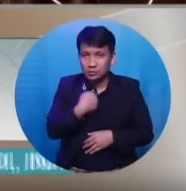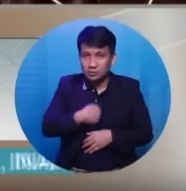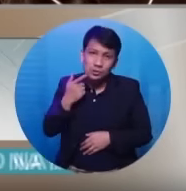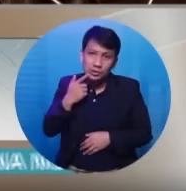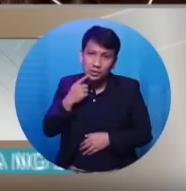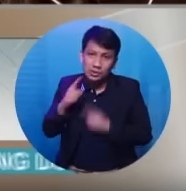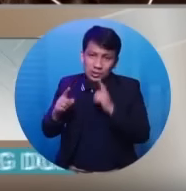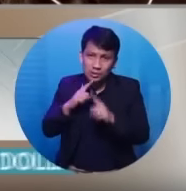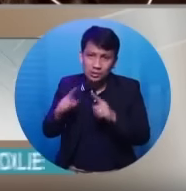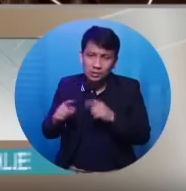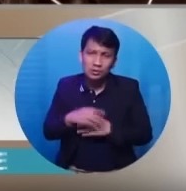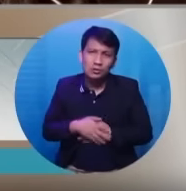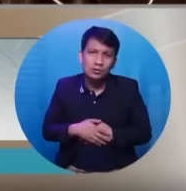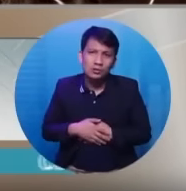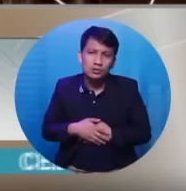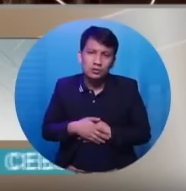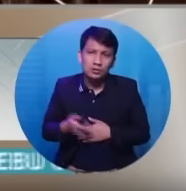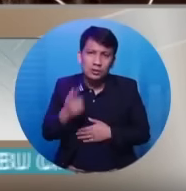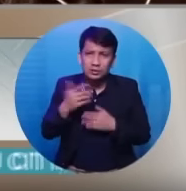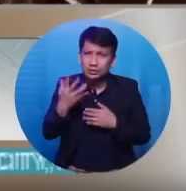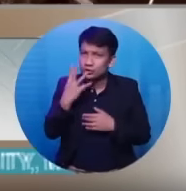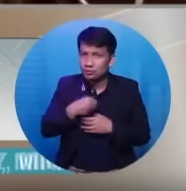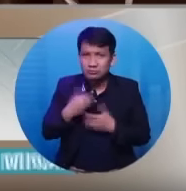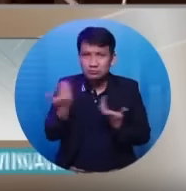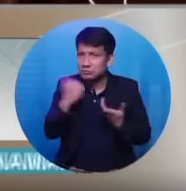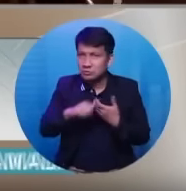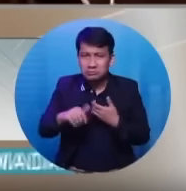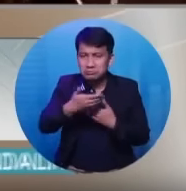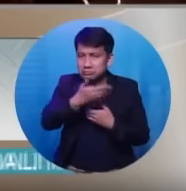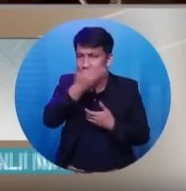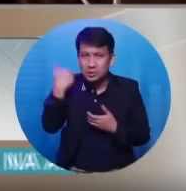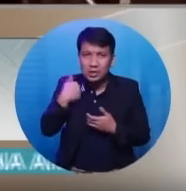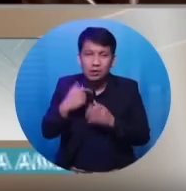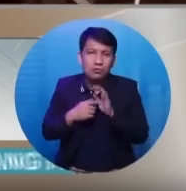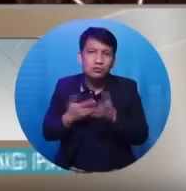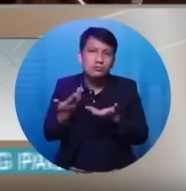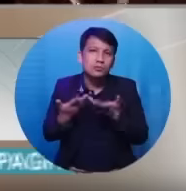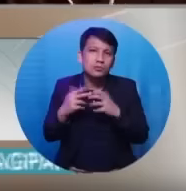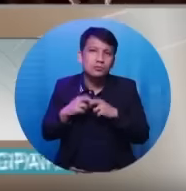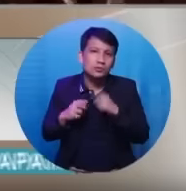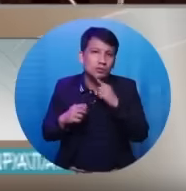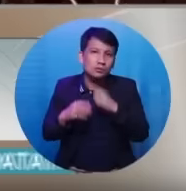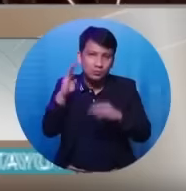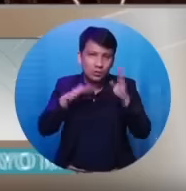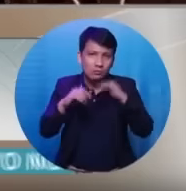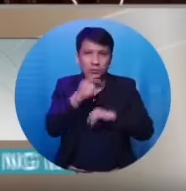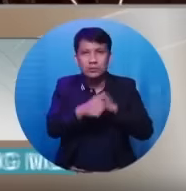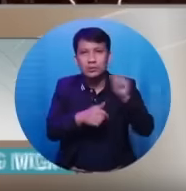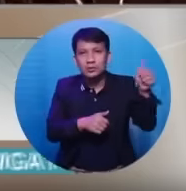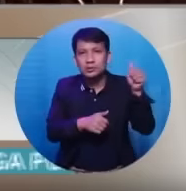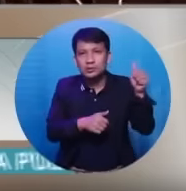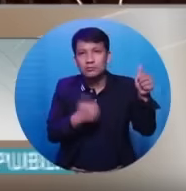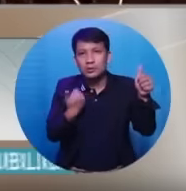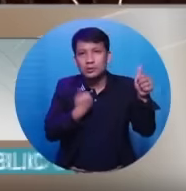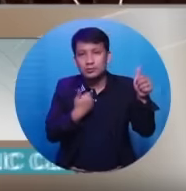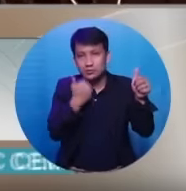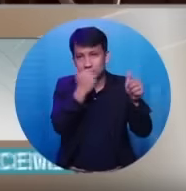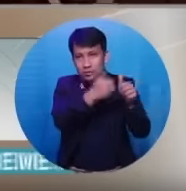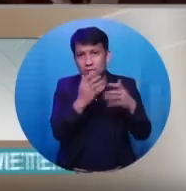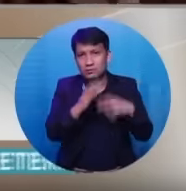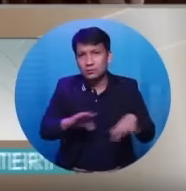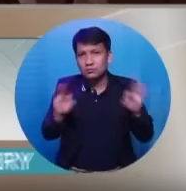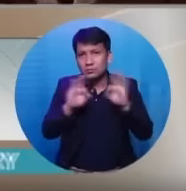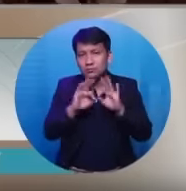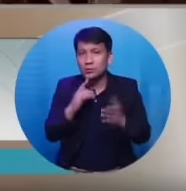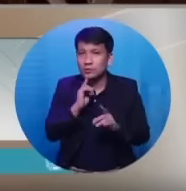sila itong si Gretchel, na ganun talaga kahit sino pinagsiselosa niyan, which means, meron po talaga kayong problema sa sarili. At kaya, sandali, sir, kaya nga